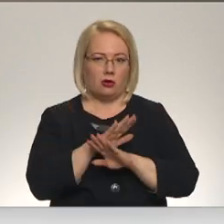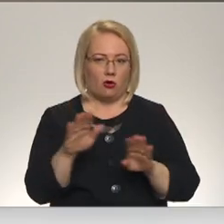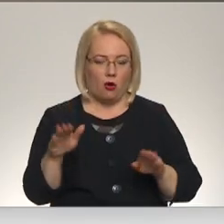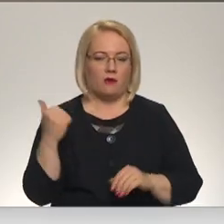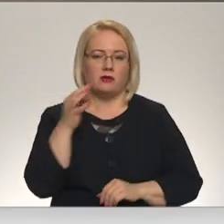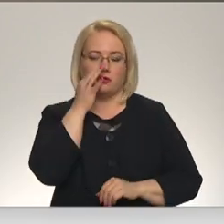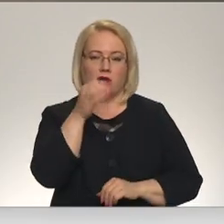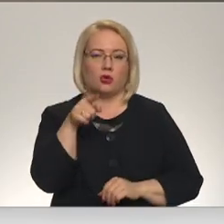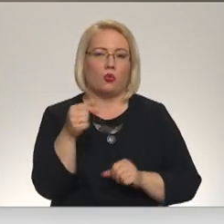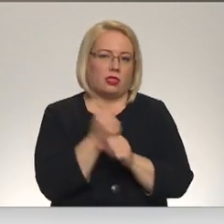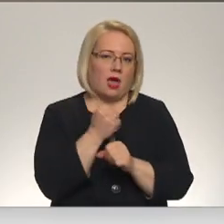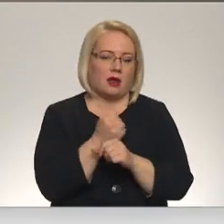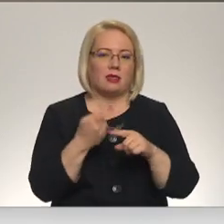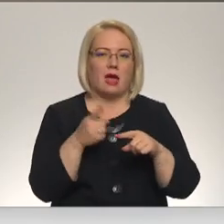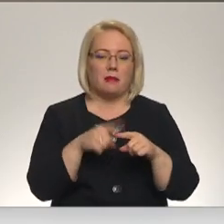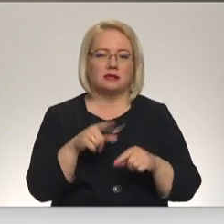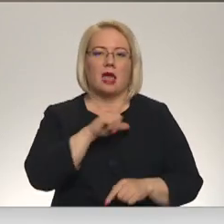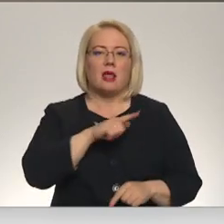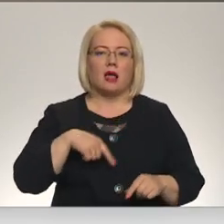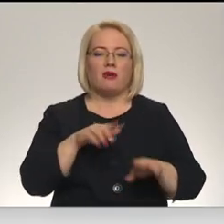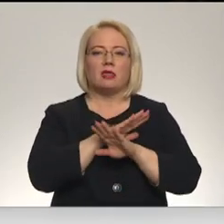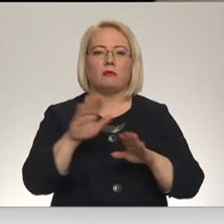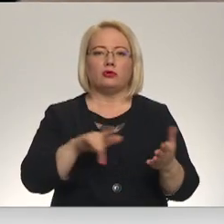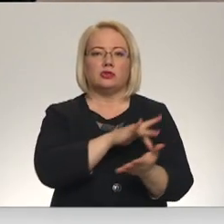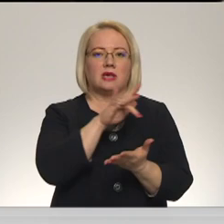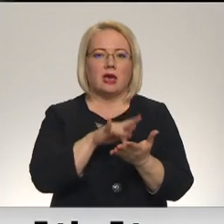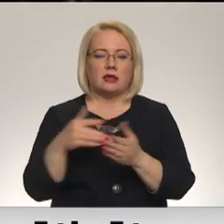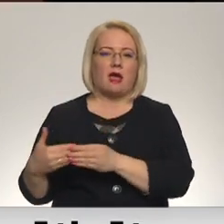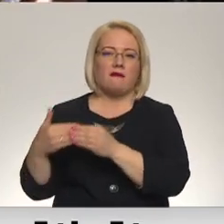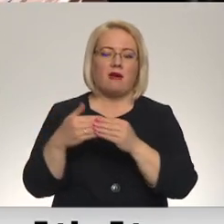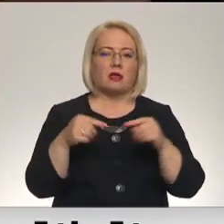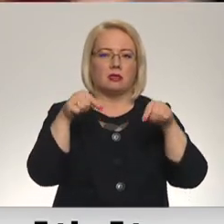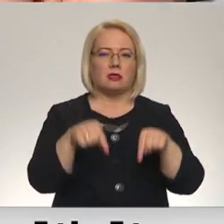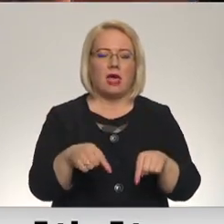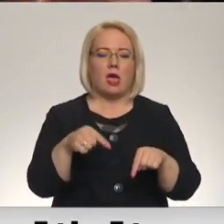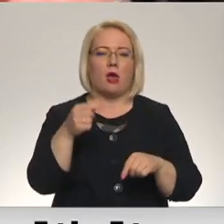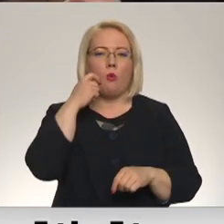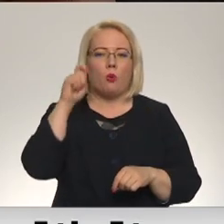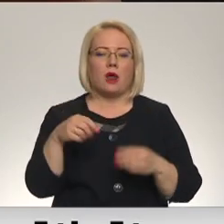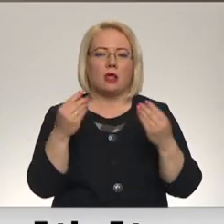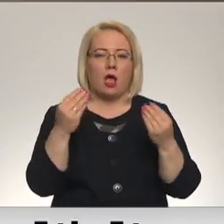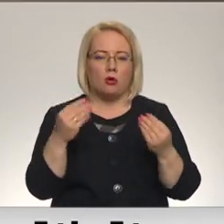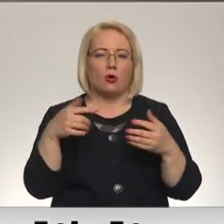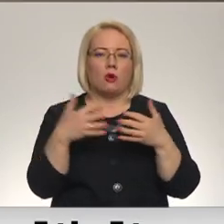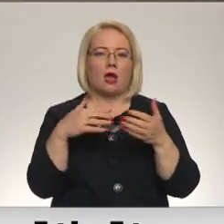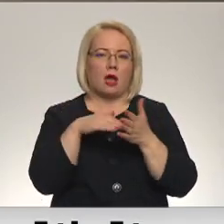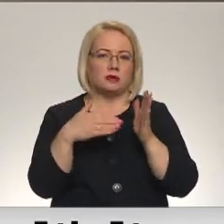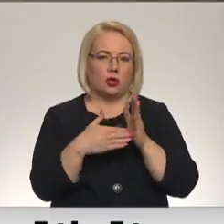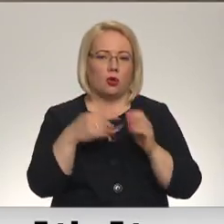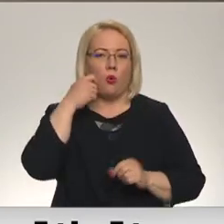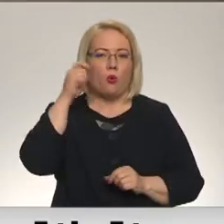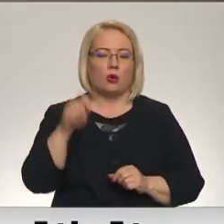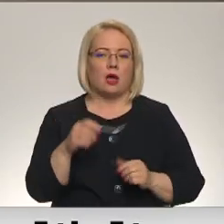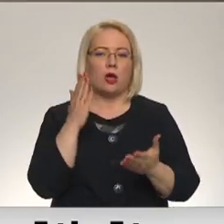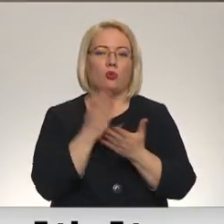Latvija nekļūtu pa kaut kādu centru, kur no visas Eiropas ved šīs grivnas un maina no šajos kara apstākļos. Tā kā Ukrainā notiek